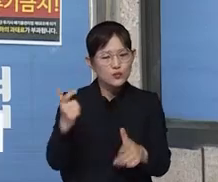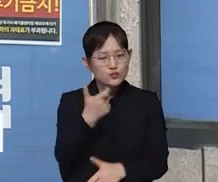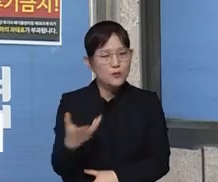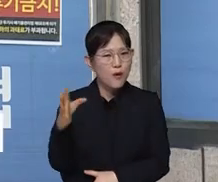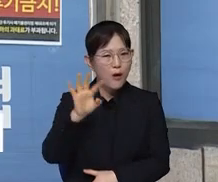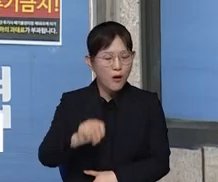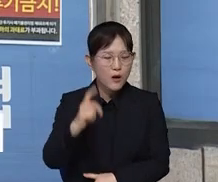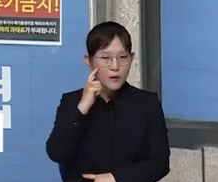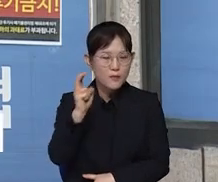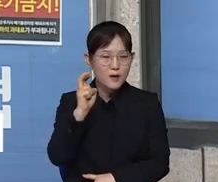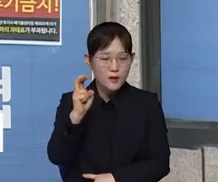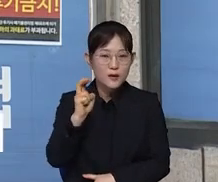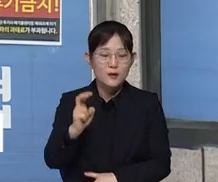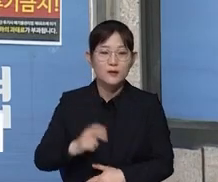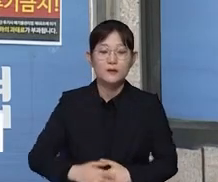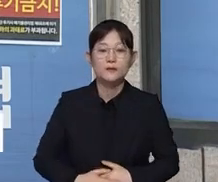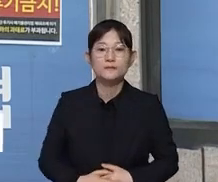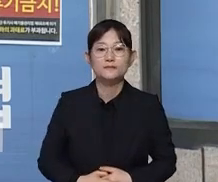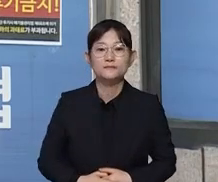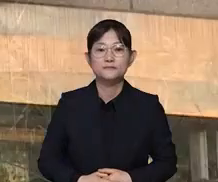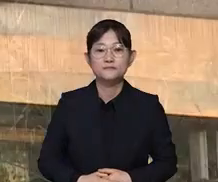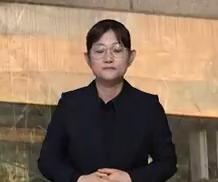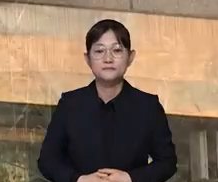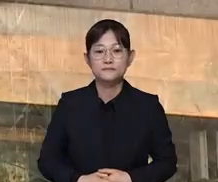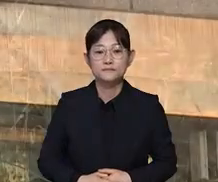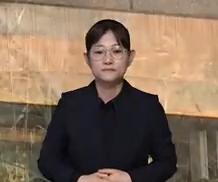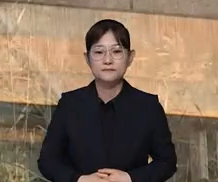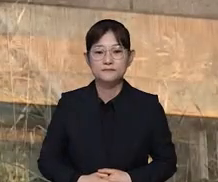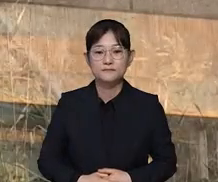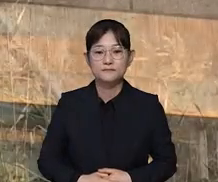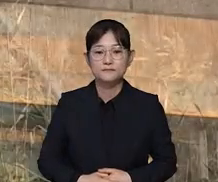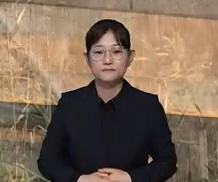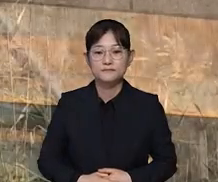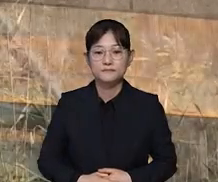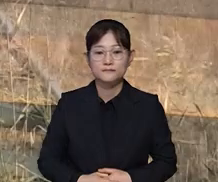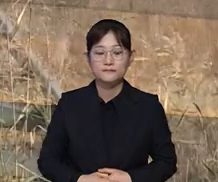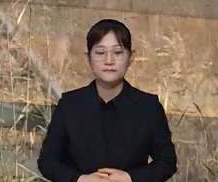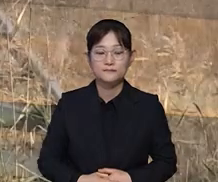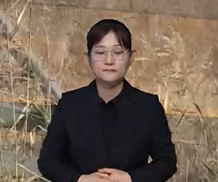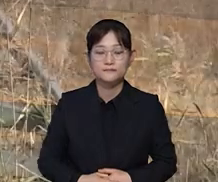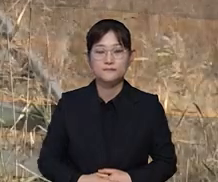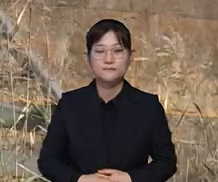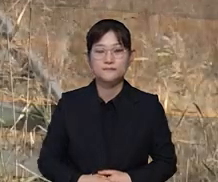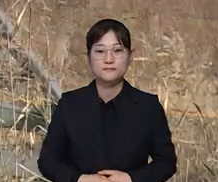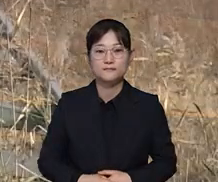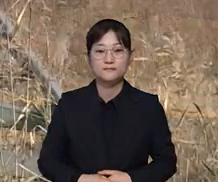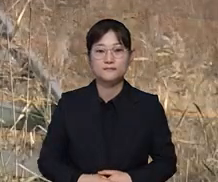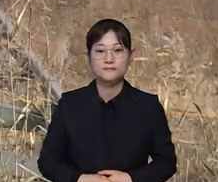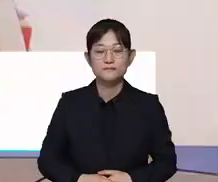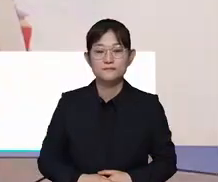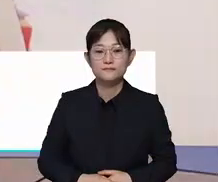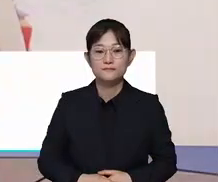피해가 우려돼 후폭풍이 거세질 것으로 보입니다. KBC 박성호입니다.